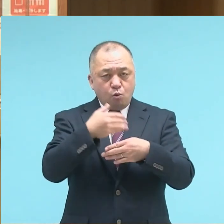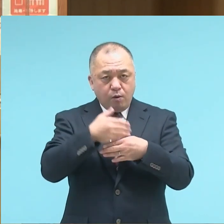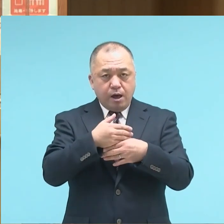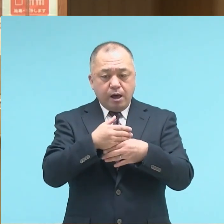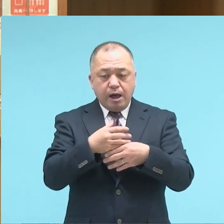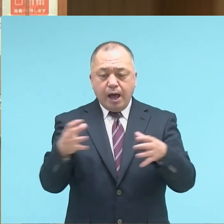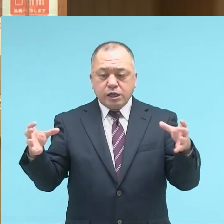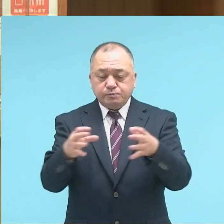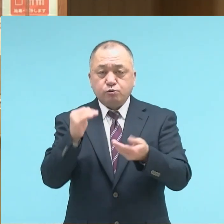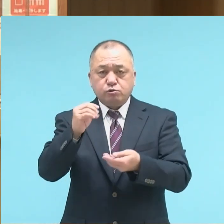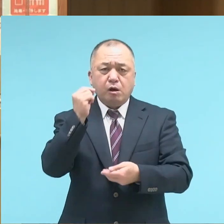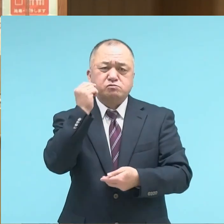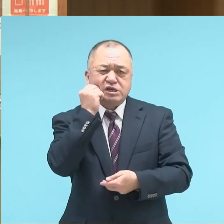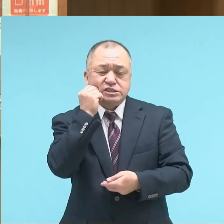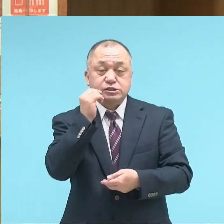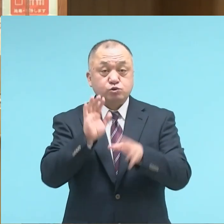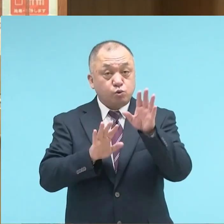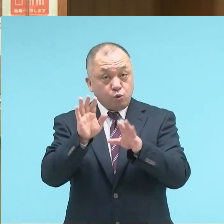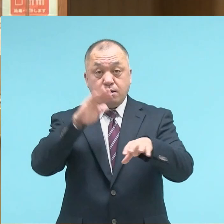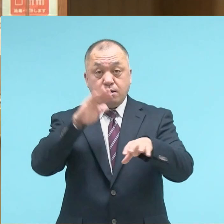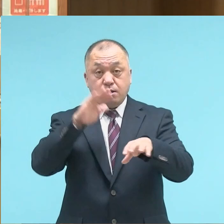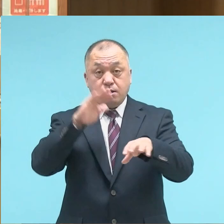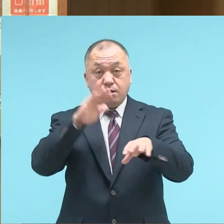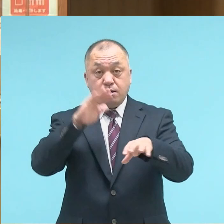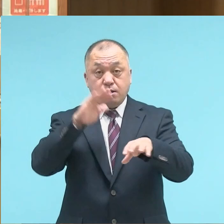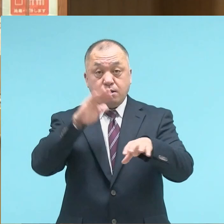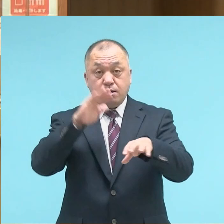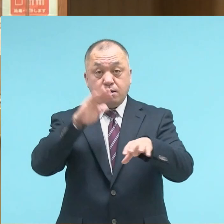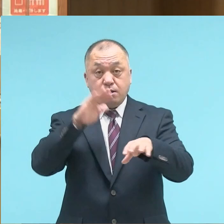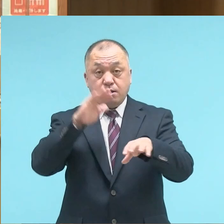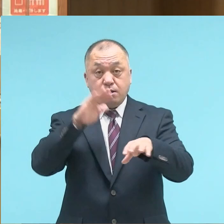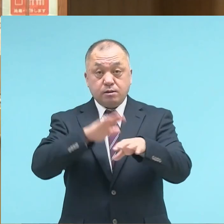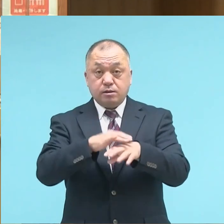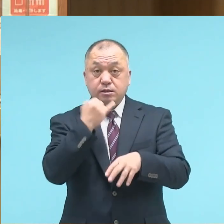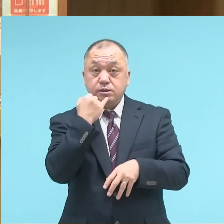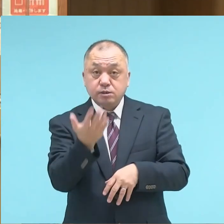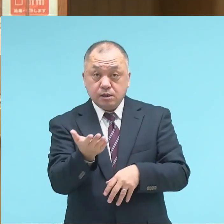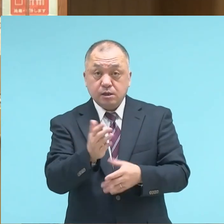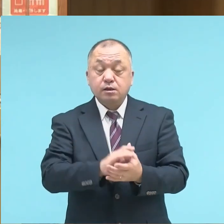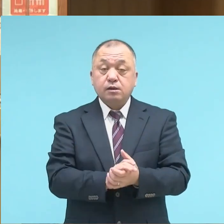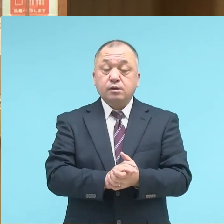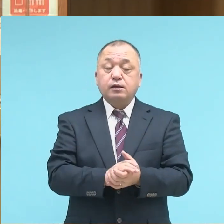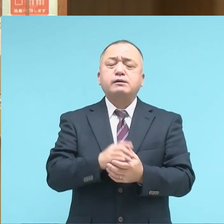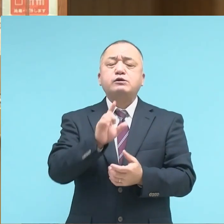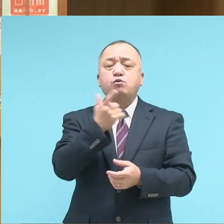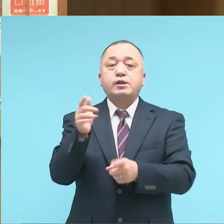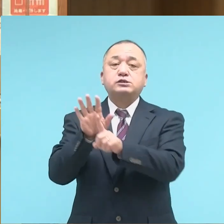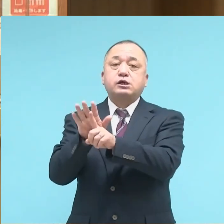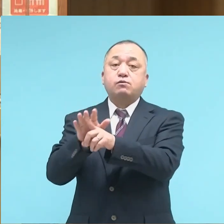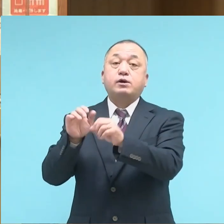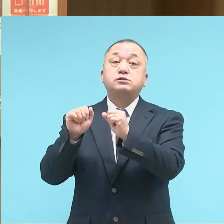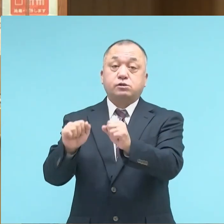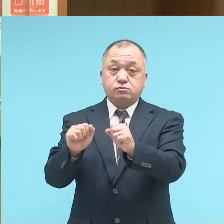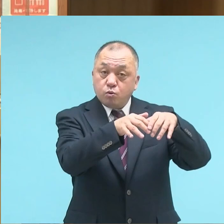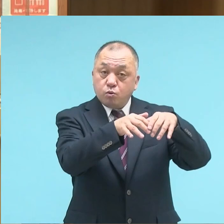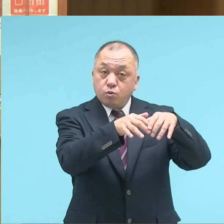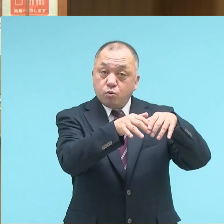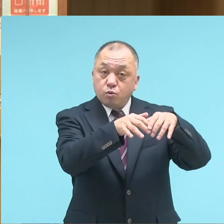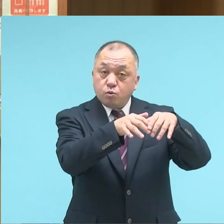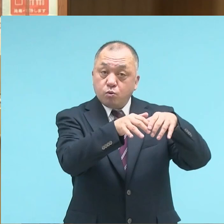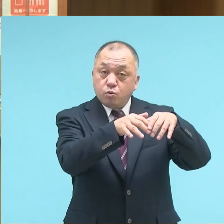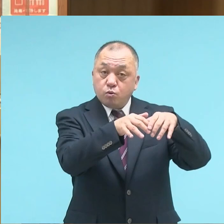況に6日にあったと、そういう理解でよろしいですか。 さまざま支援もしております。また医